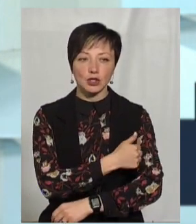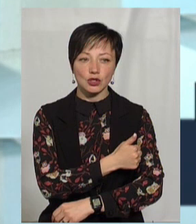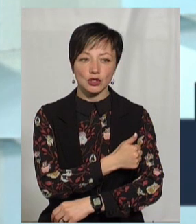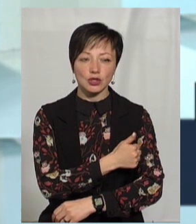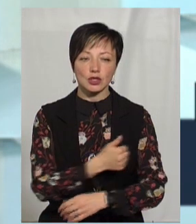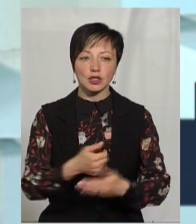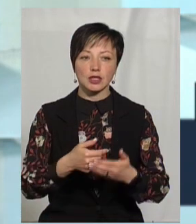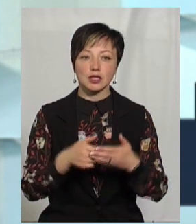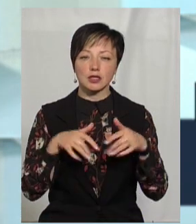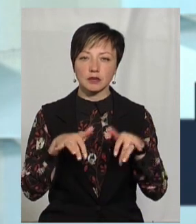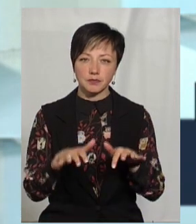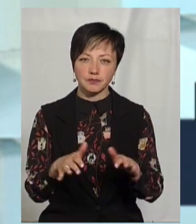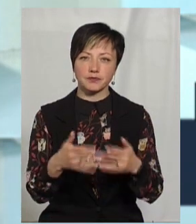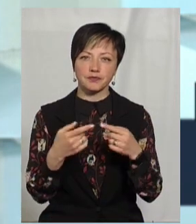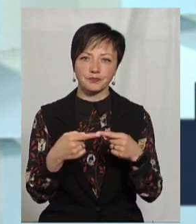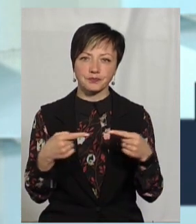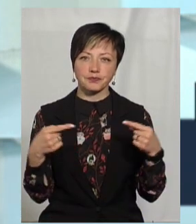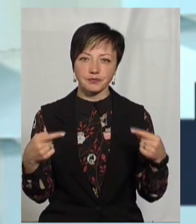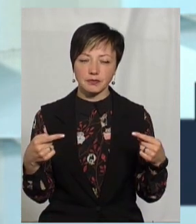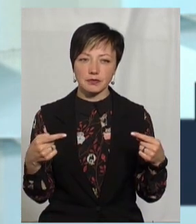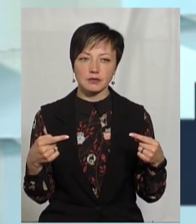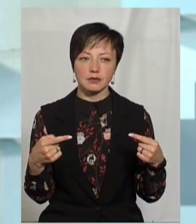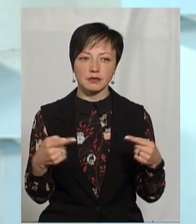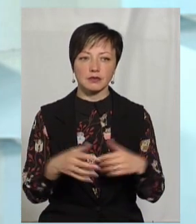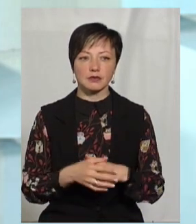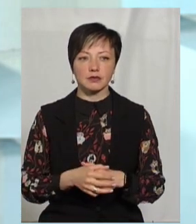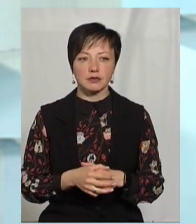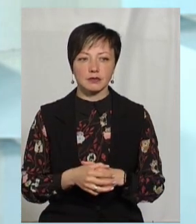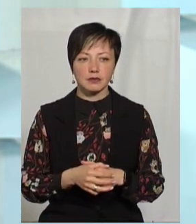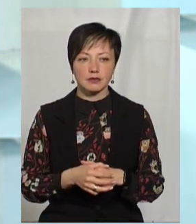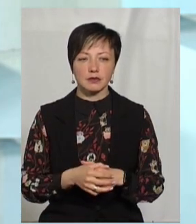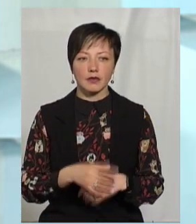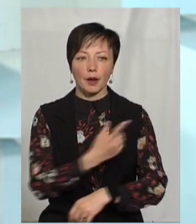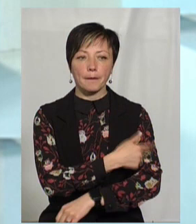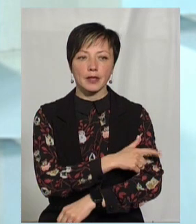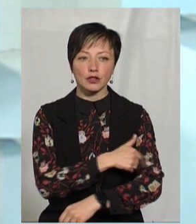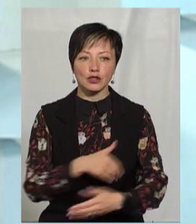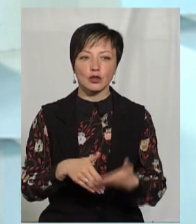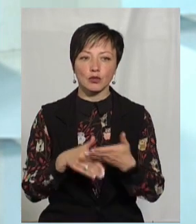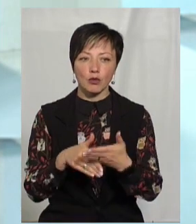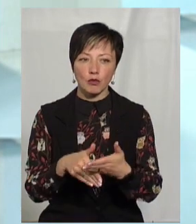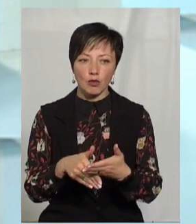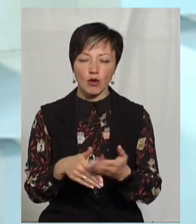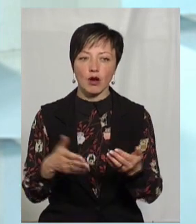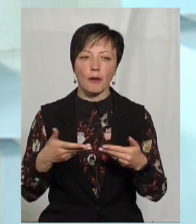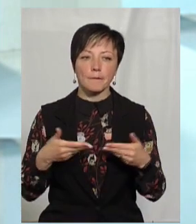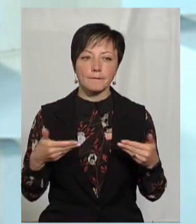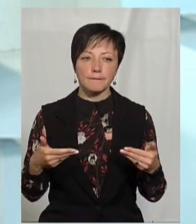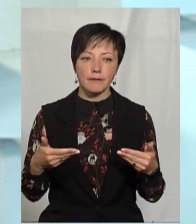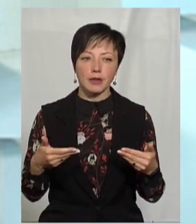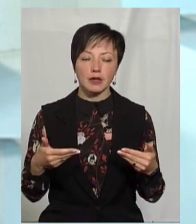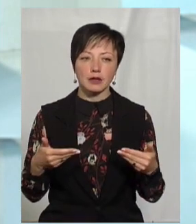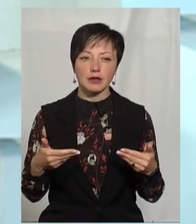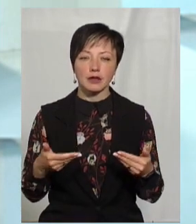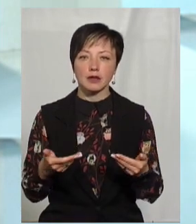медицинській справі, там веземо їх до лікарів, медична допомога. Ми